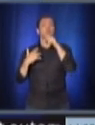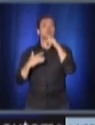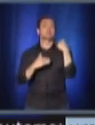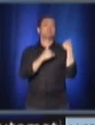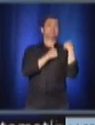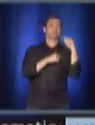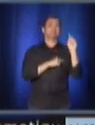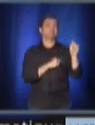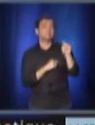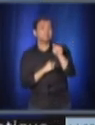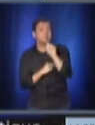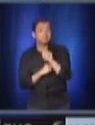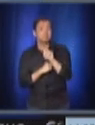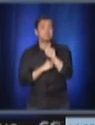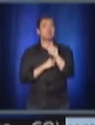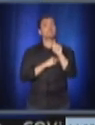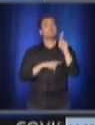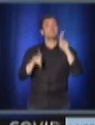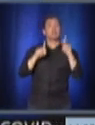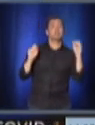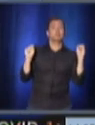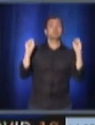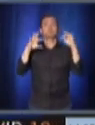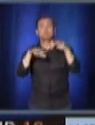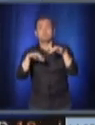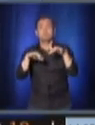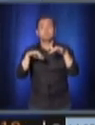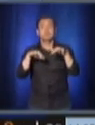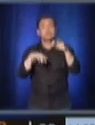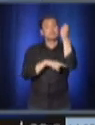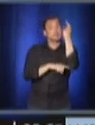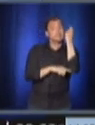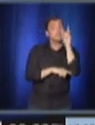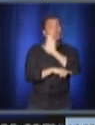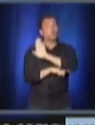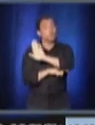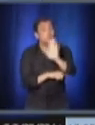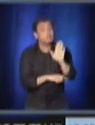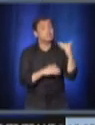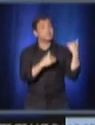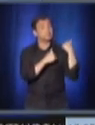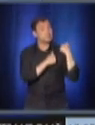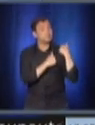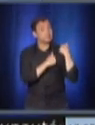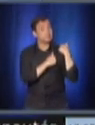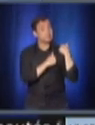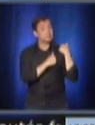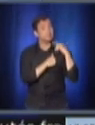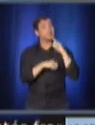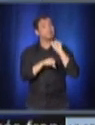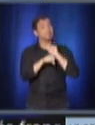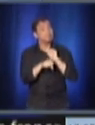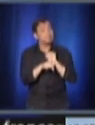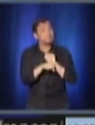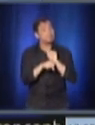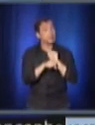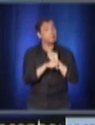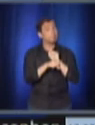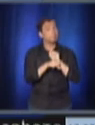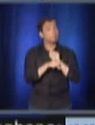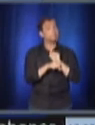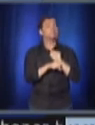chacun responsable de ces installations où les gens se rassemblent. Votre responsabilité est de s'assurer que